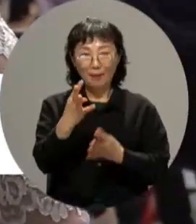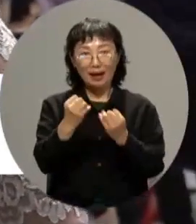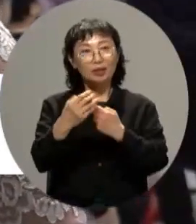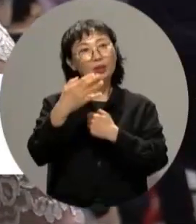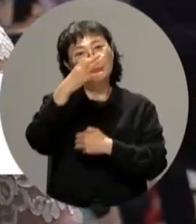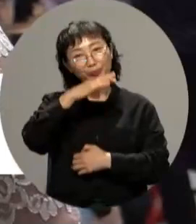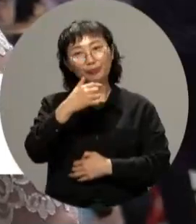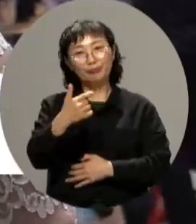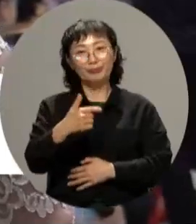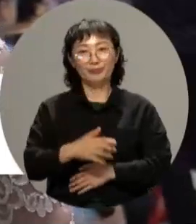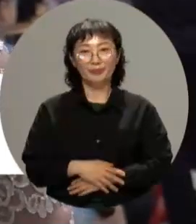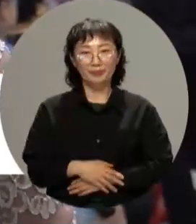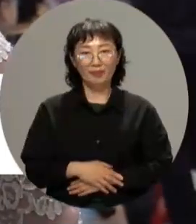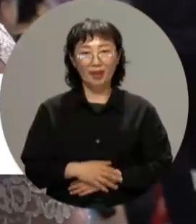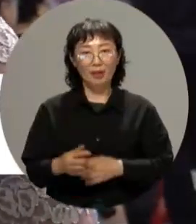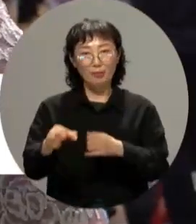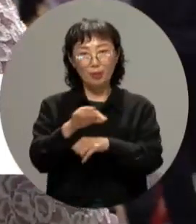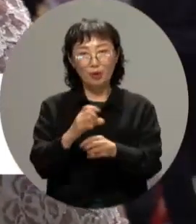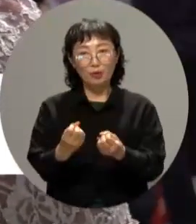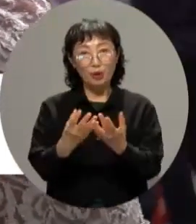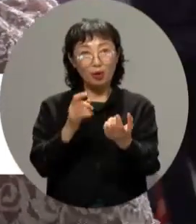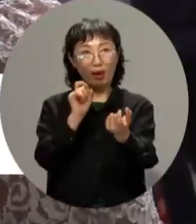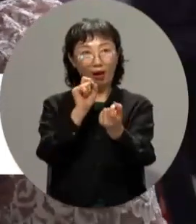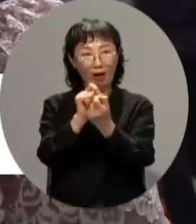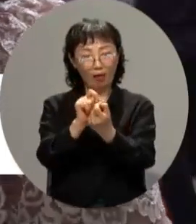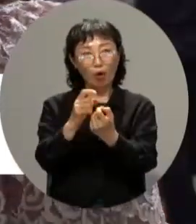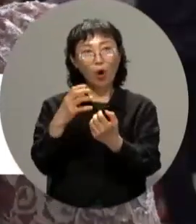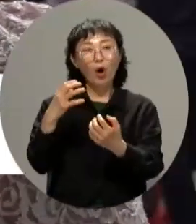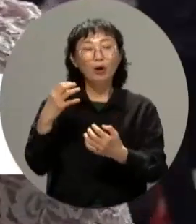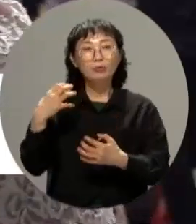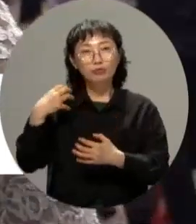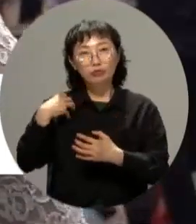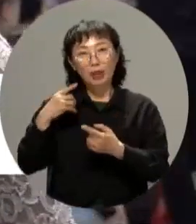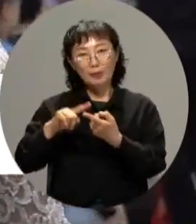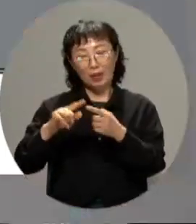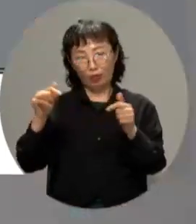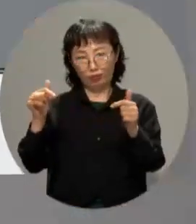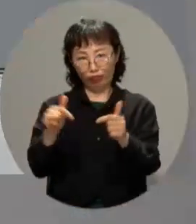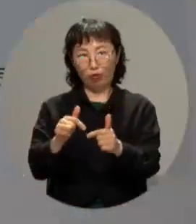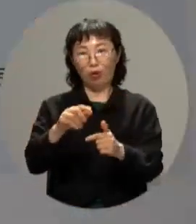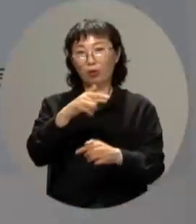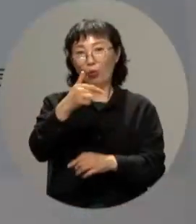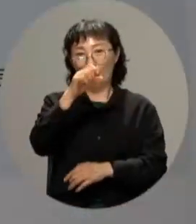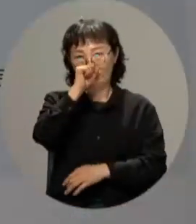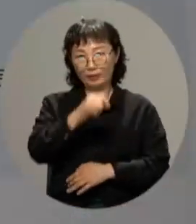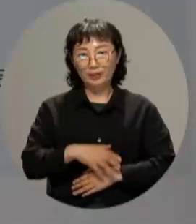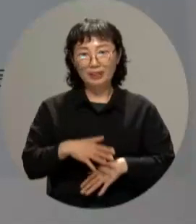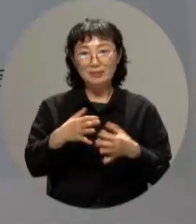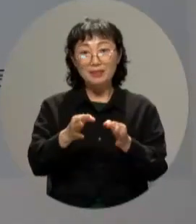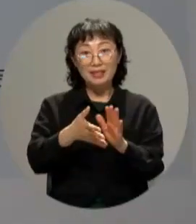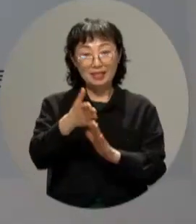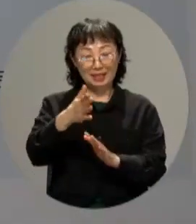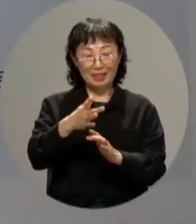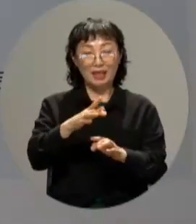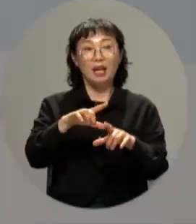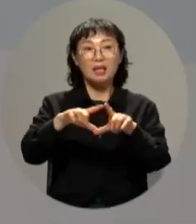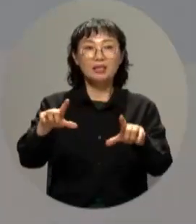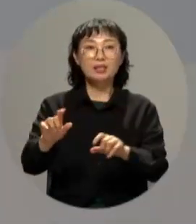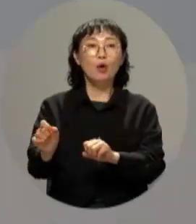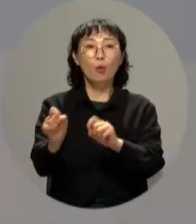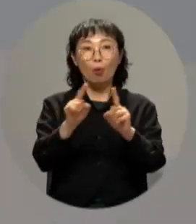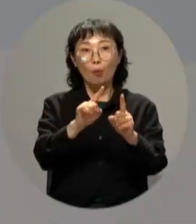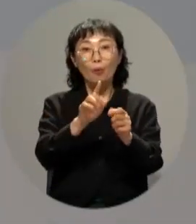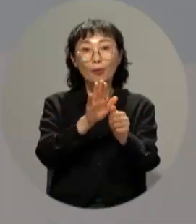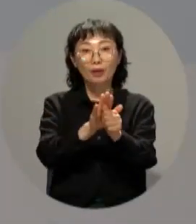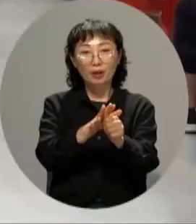도움이 되지요. 뭐 명절도 가깝고 조금 부담 없어서 너무 좋습니다. 김제 씨가 일상회복 지원금으로